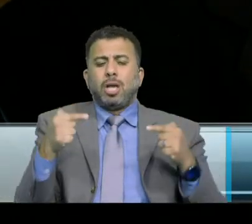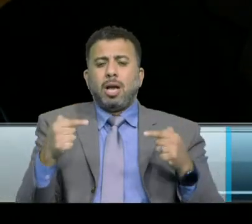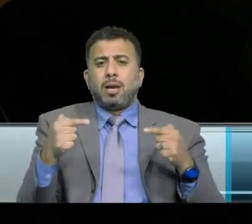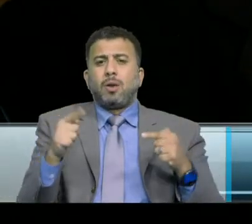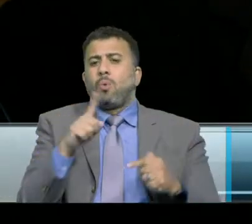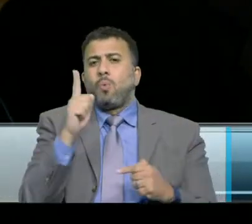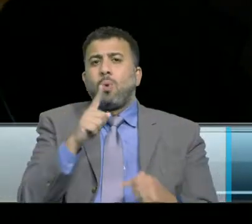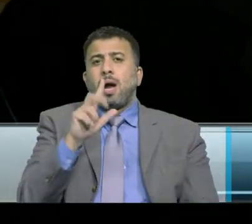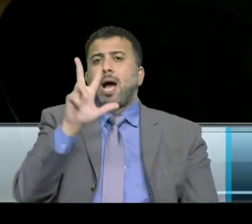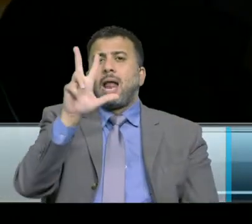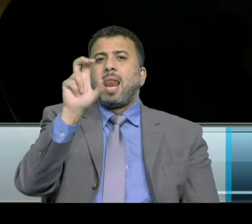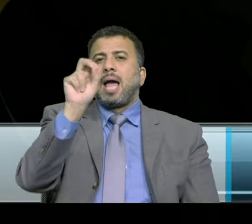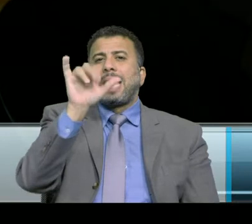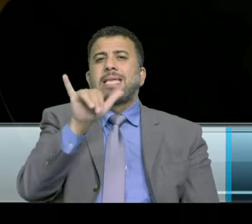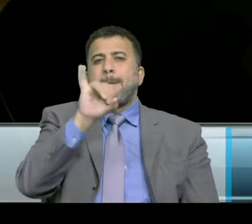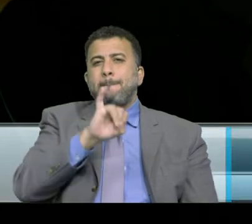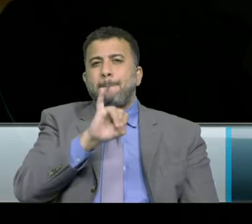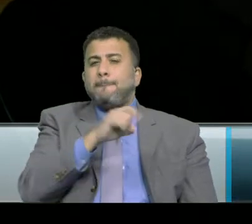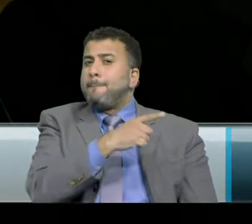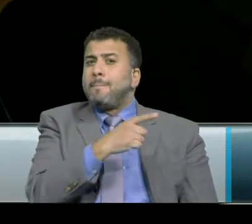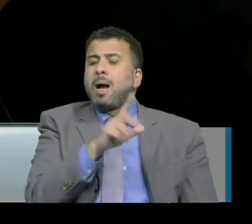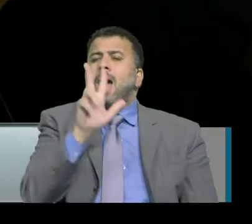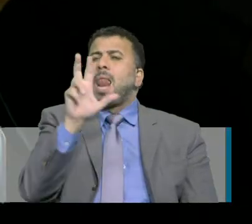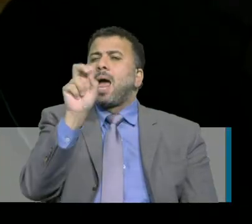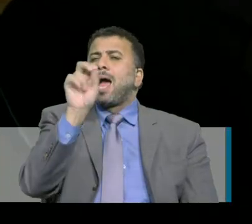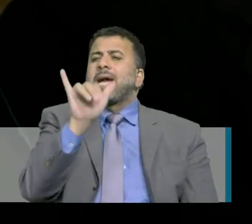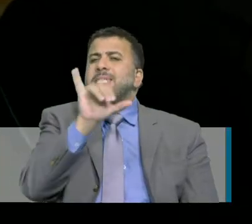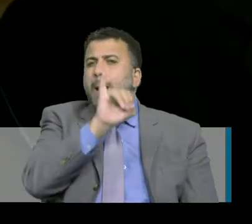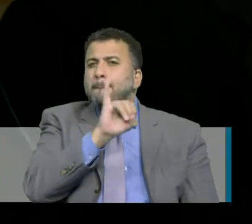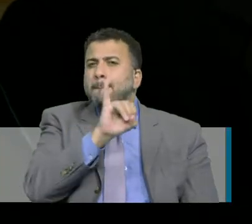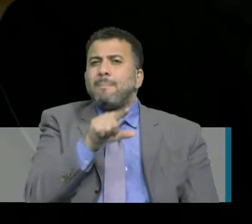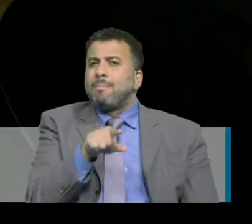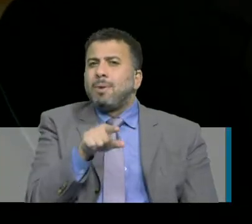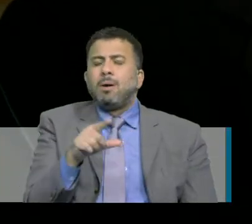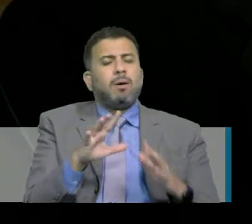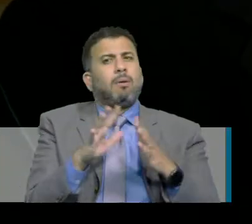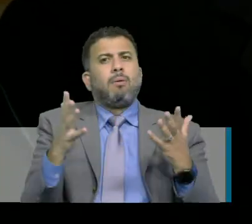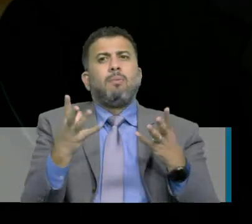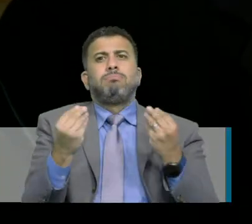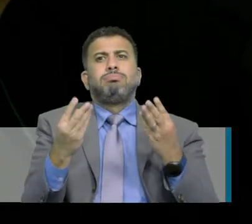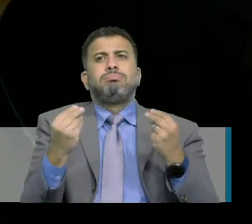بالقيم، وحين نقول القيم تتعدد أمامنا السبل